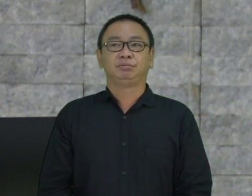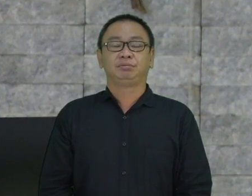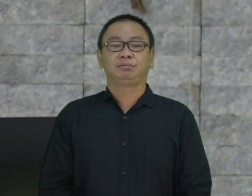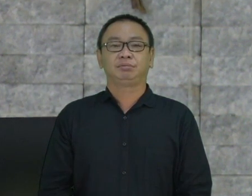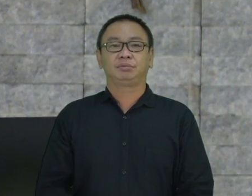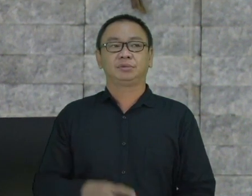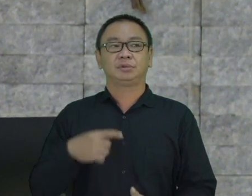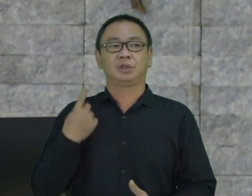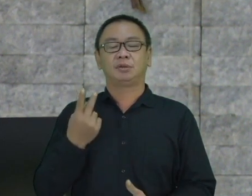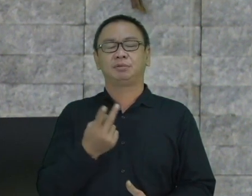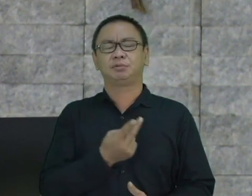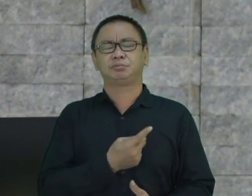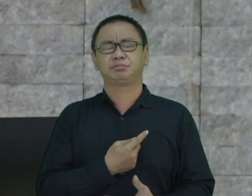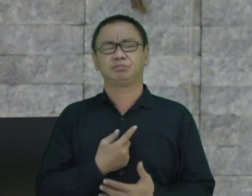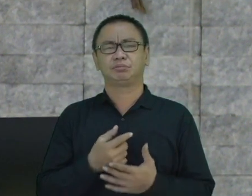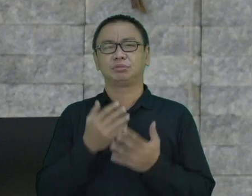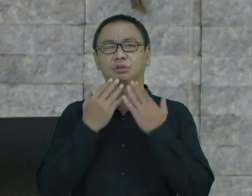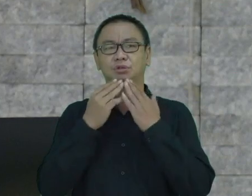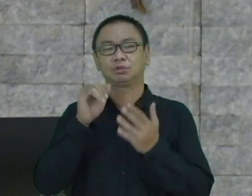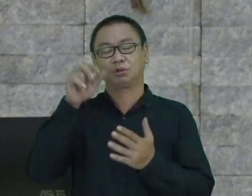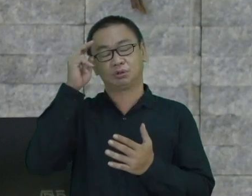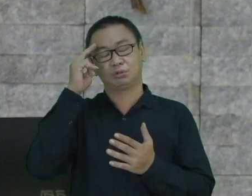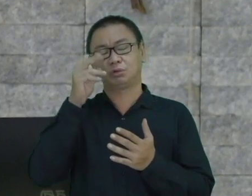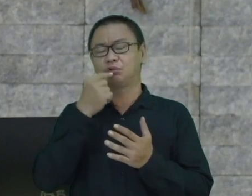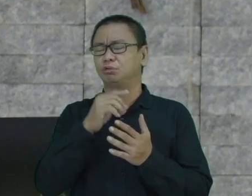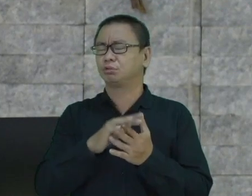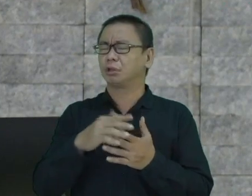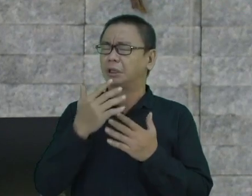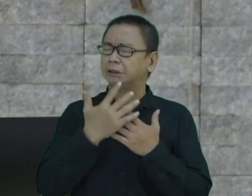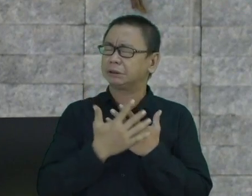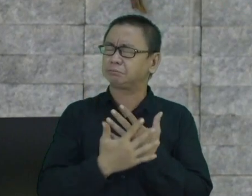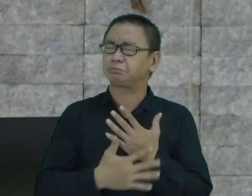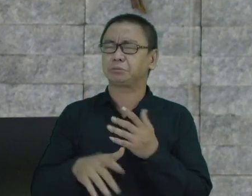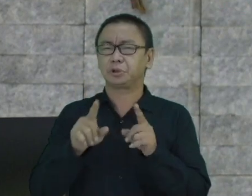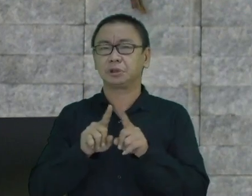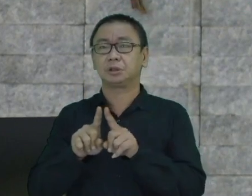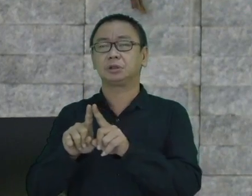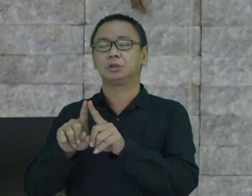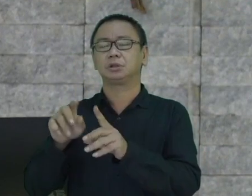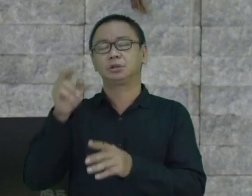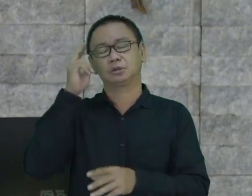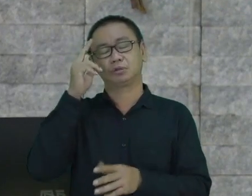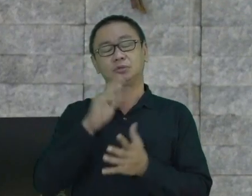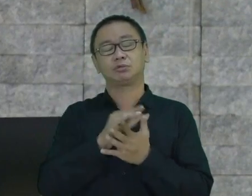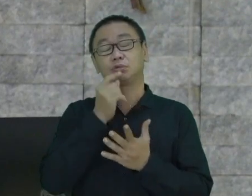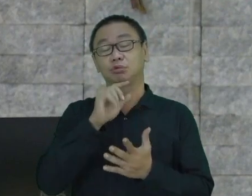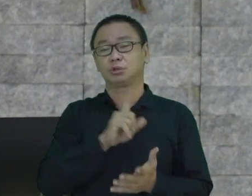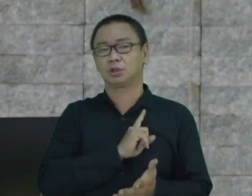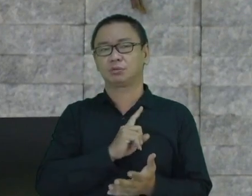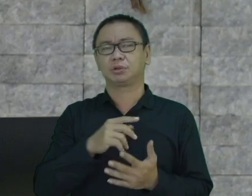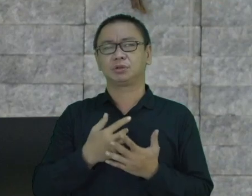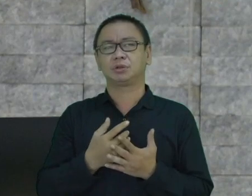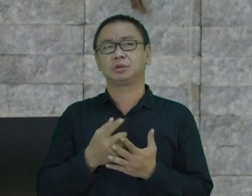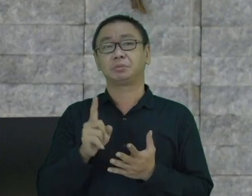Kami bersyukur ya Tuhan atas kasih setia Tuhan yang begitu baik atas diri kami, di mana Engkau selalu memikirkan kami